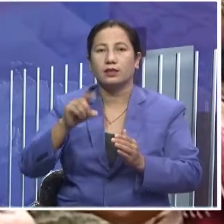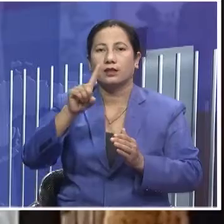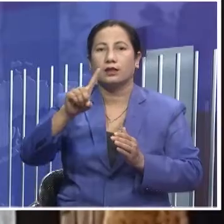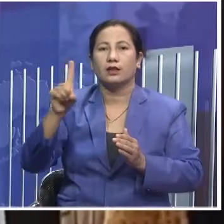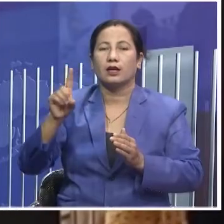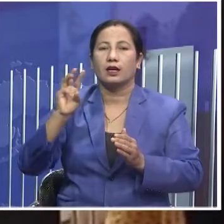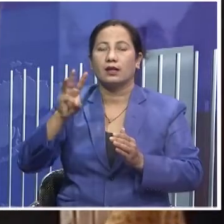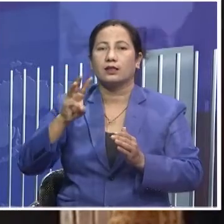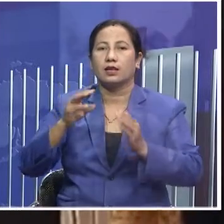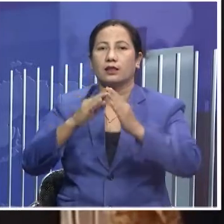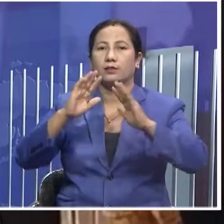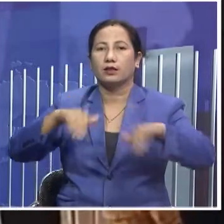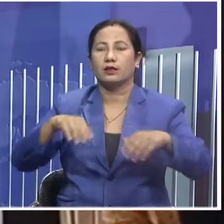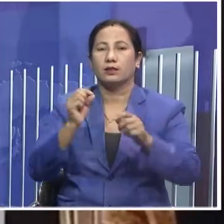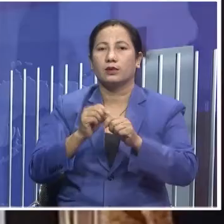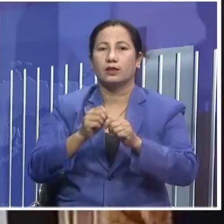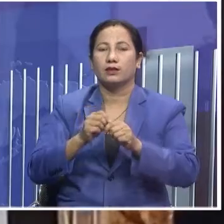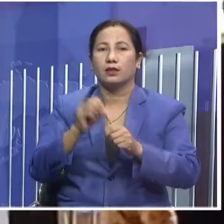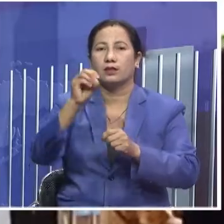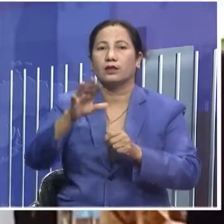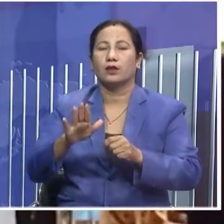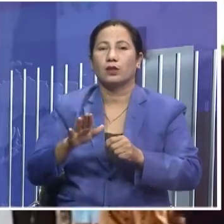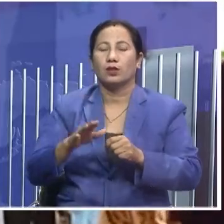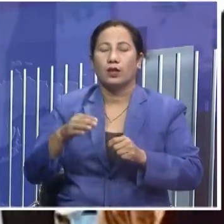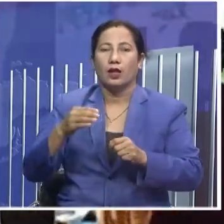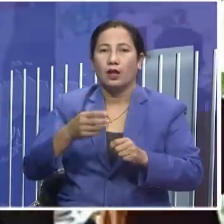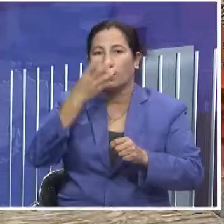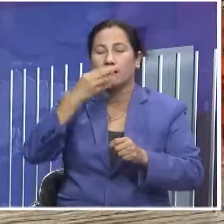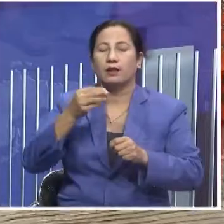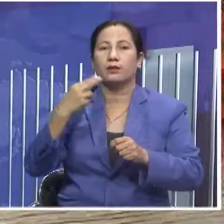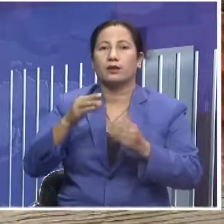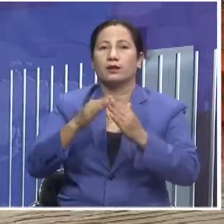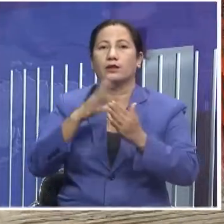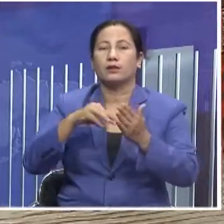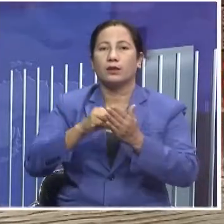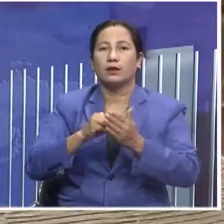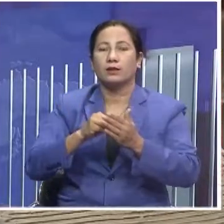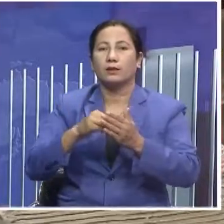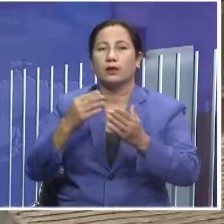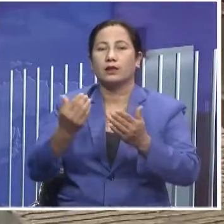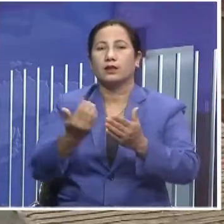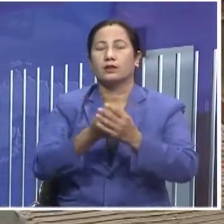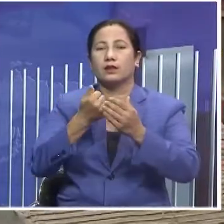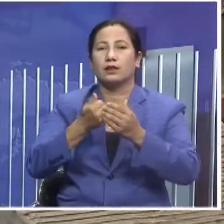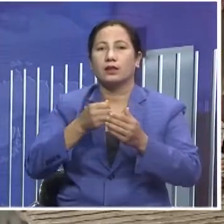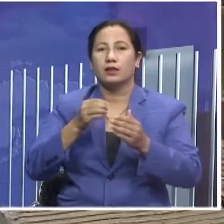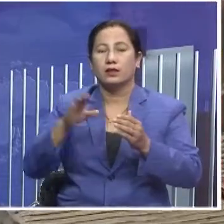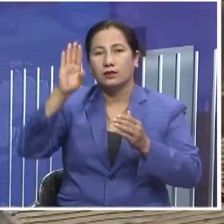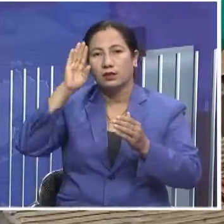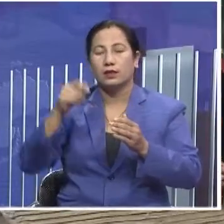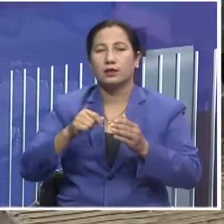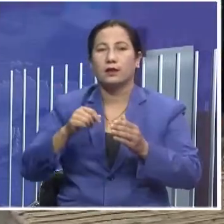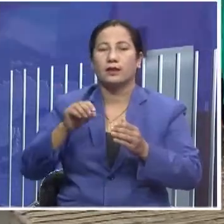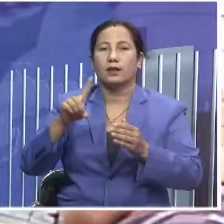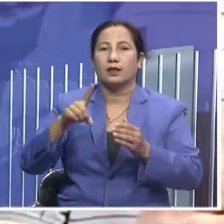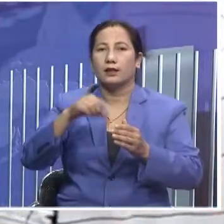रुपियाँ भत्किएको घर मर्मतका लागि प्रदान गरिएको हो। विपत्तिमा परि मृत्यु भएकाहरूको परिवारलाई सङ्घीय सरकार मार्फत प्रति मृतक व्यक्ति